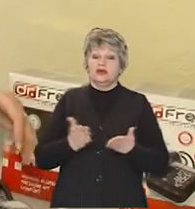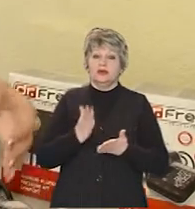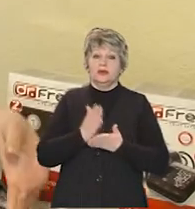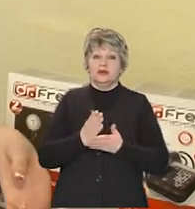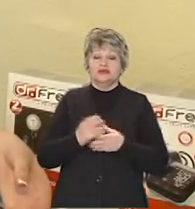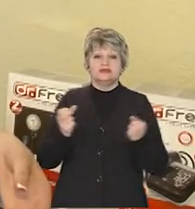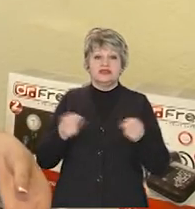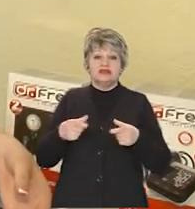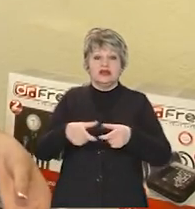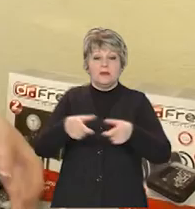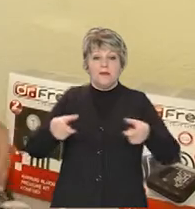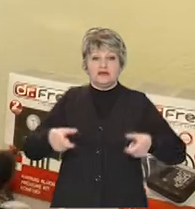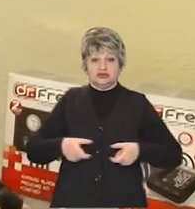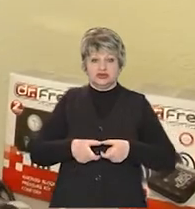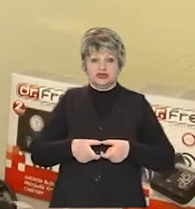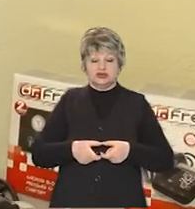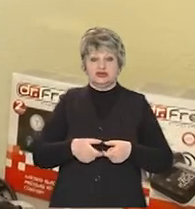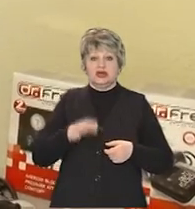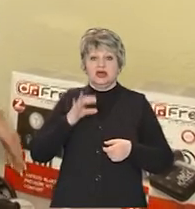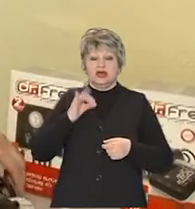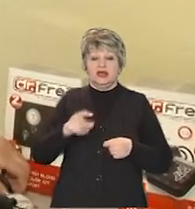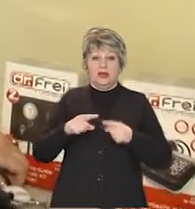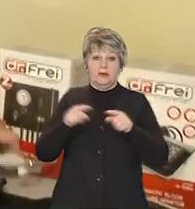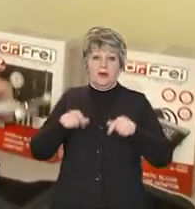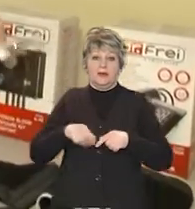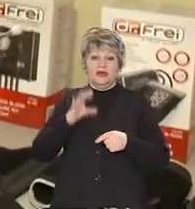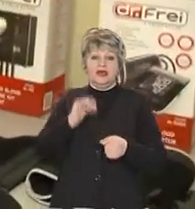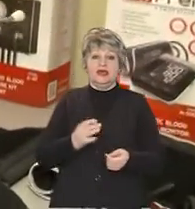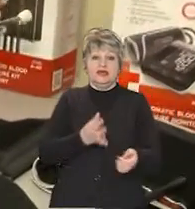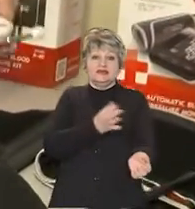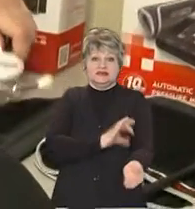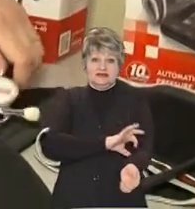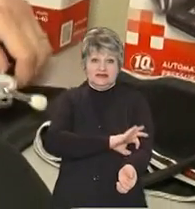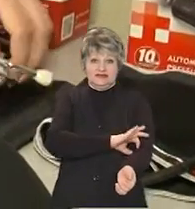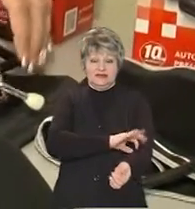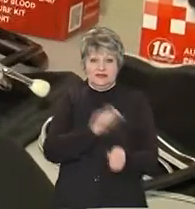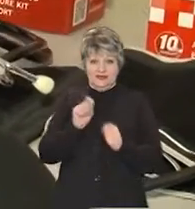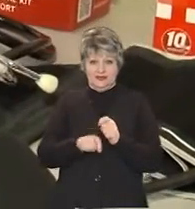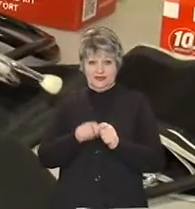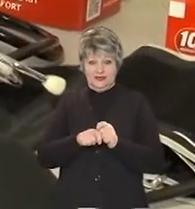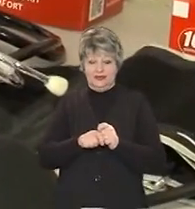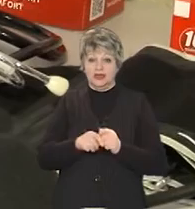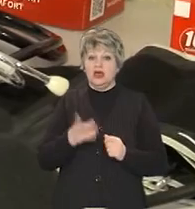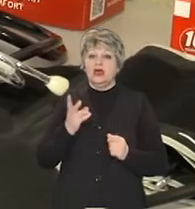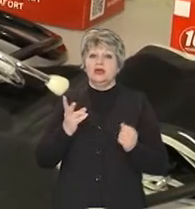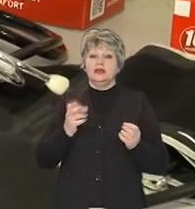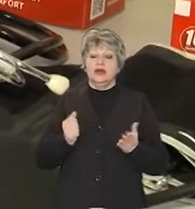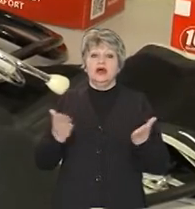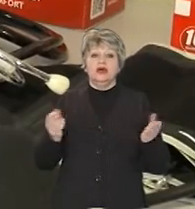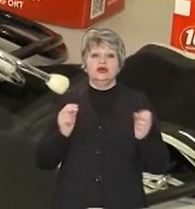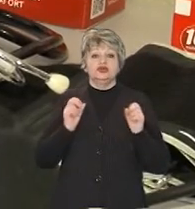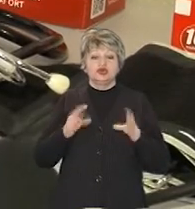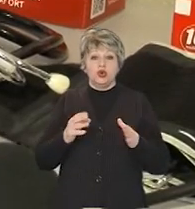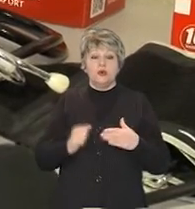который состоит из манжетки, манометра и стетофонендоскопа. На чем же